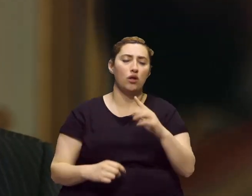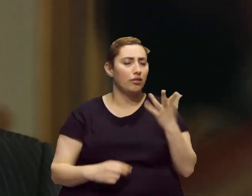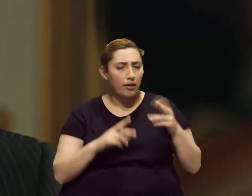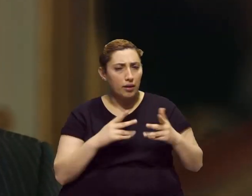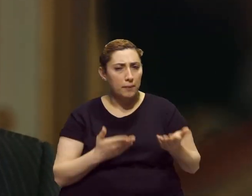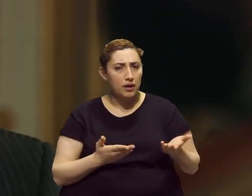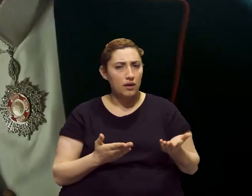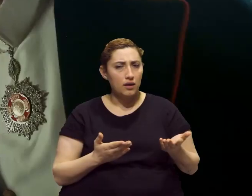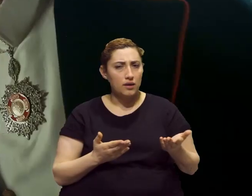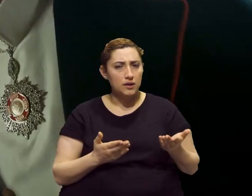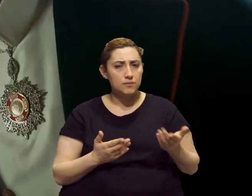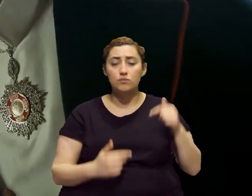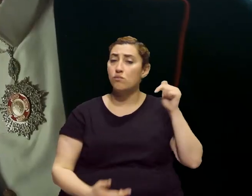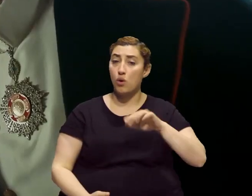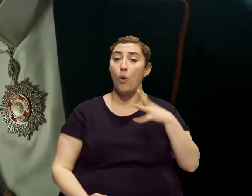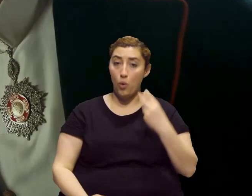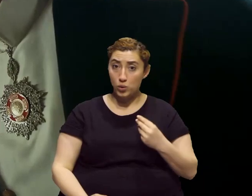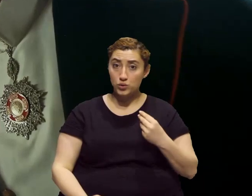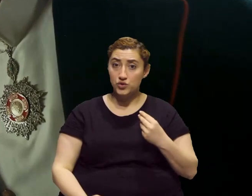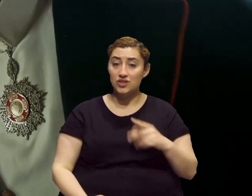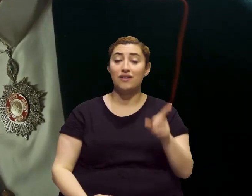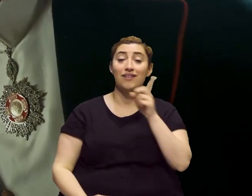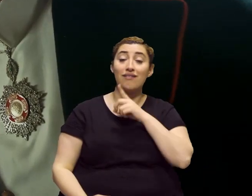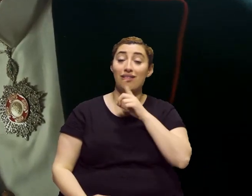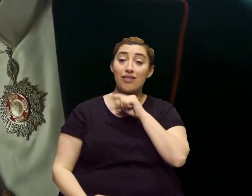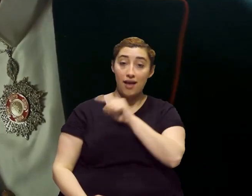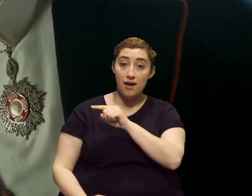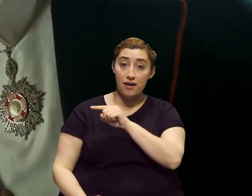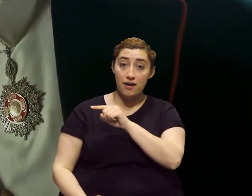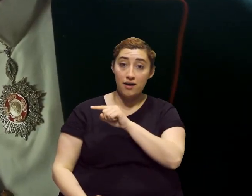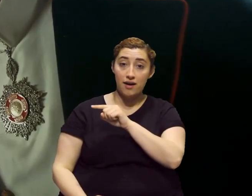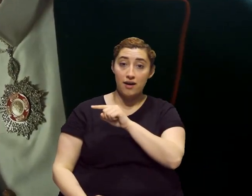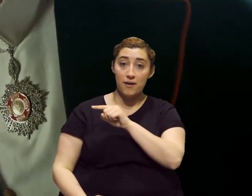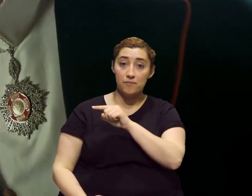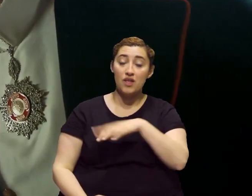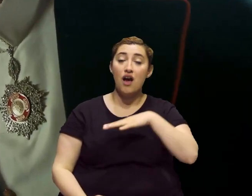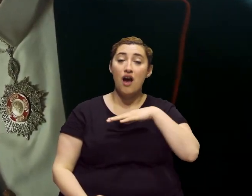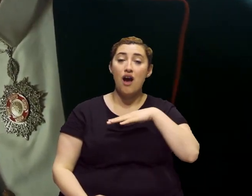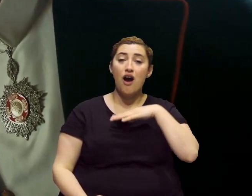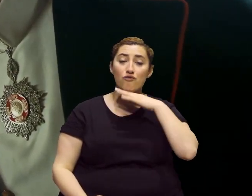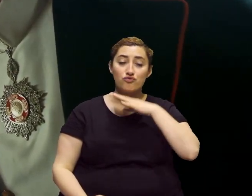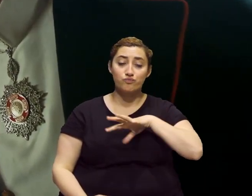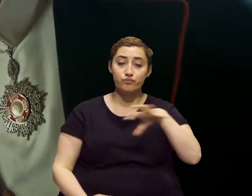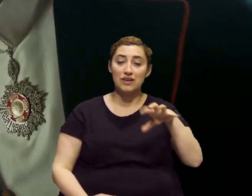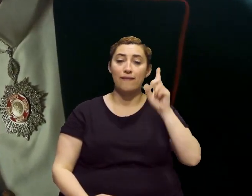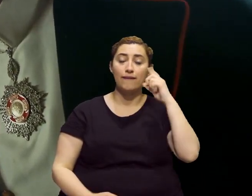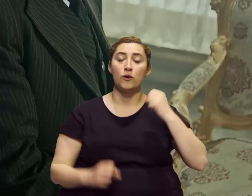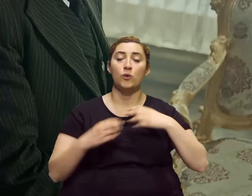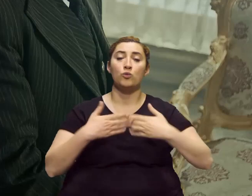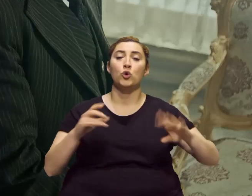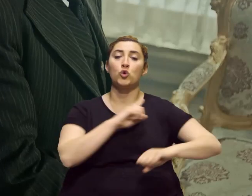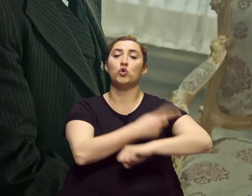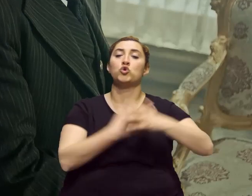gibi sultanım? Bu durumda İngiltere kıta Avrupa'sında tek büyük güç olarak kalacak.